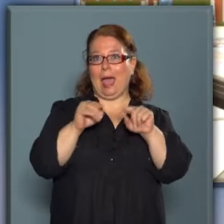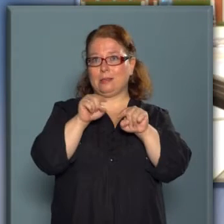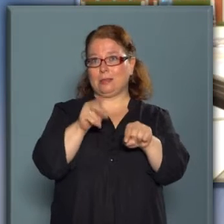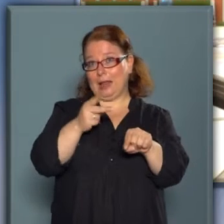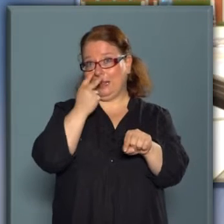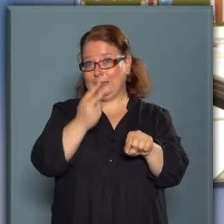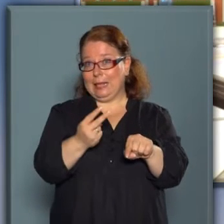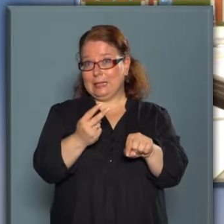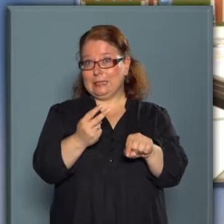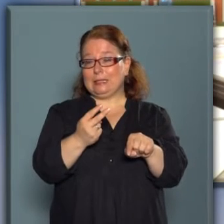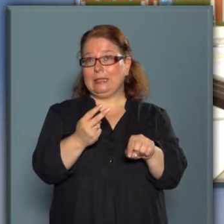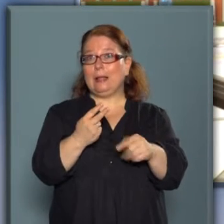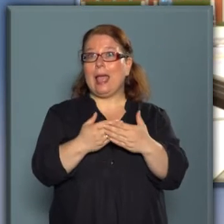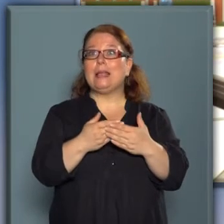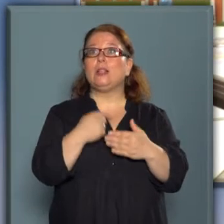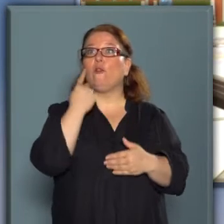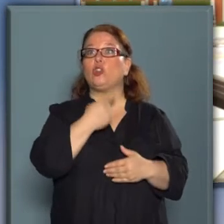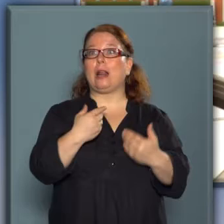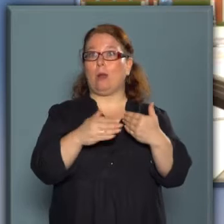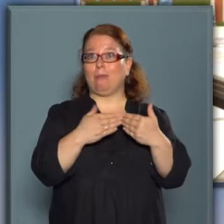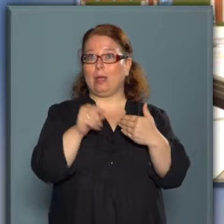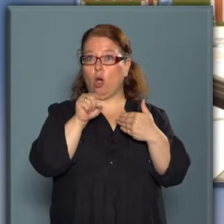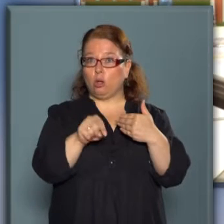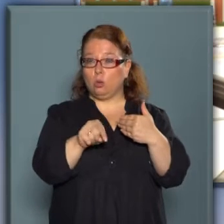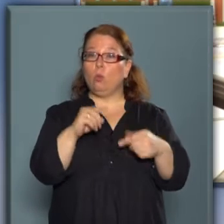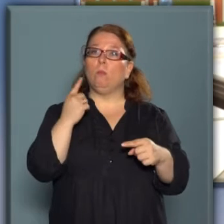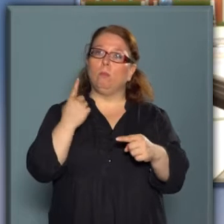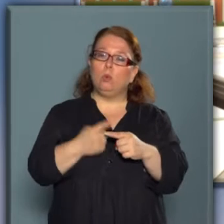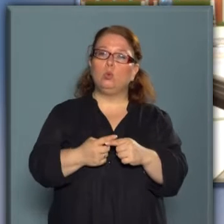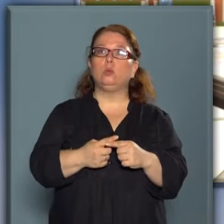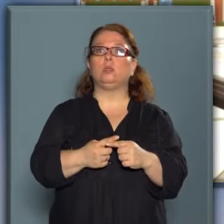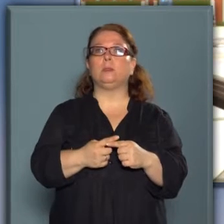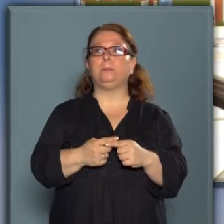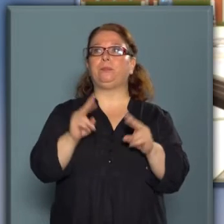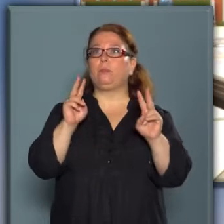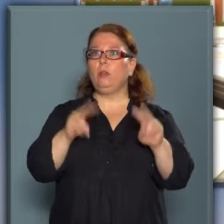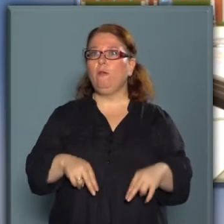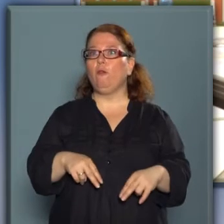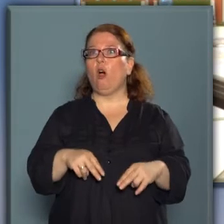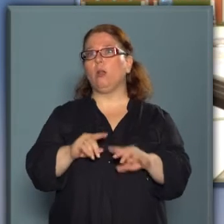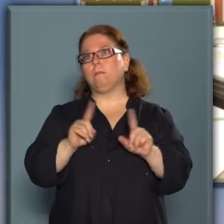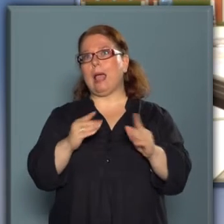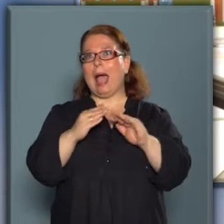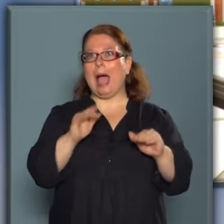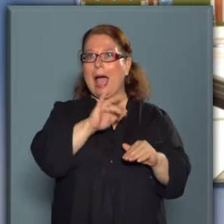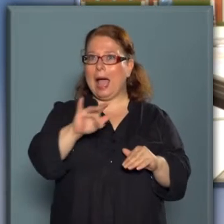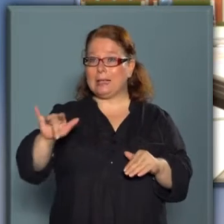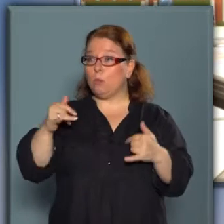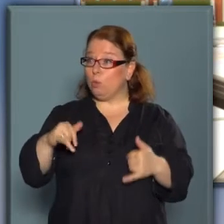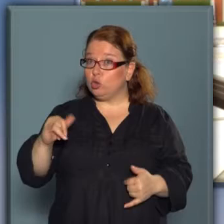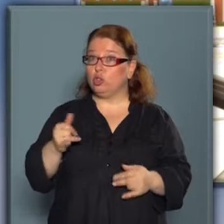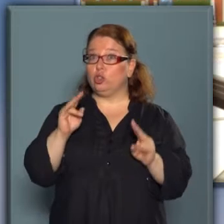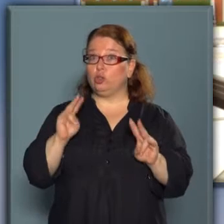lehet nézni ezt a vasárnapi ajtót. Azon kívül vannak még olyan házak, ahol most